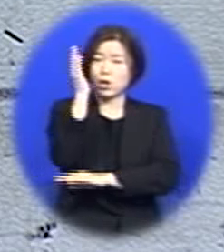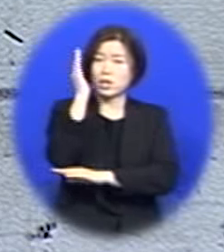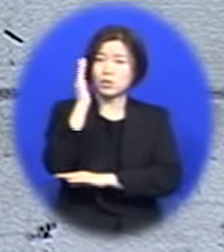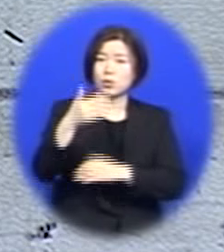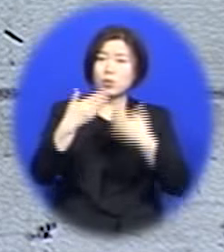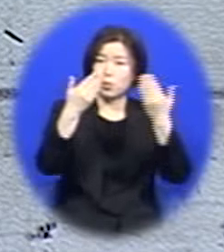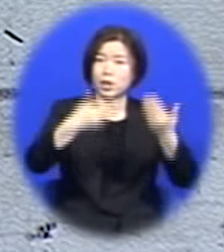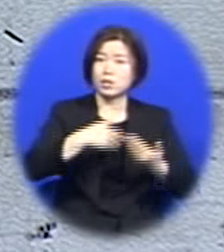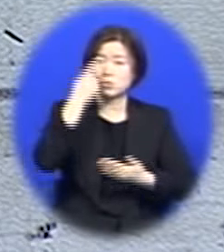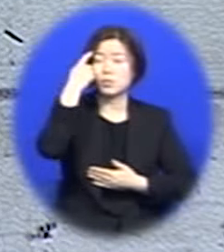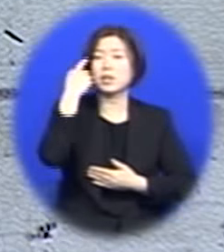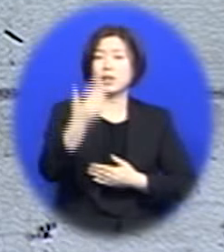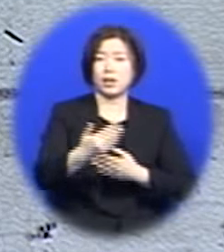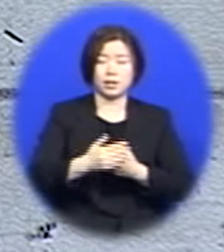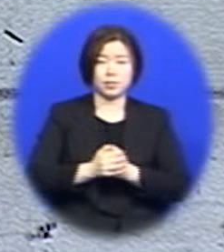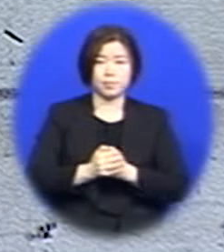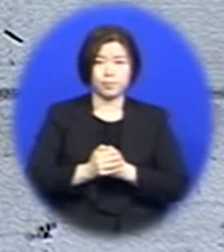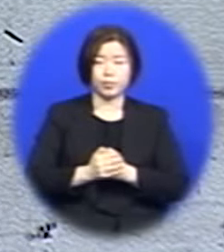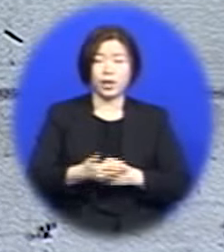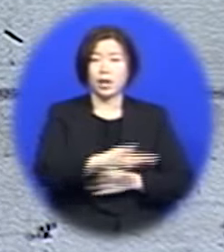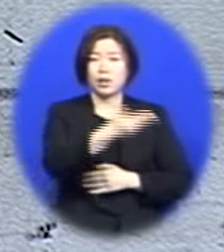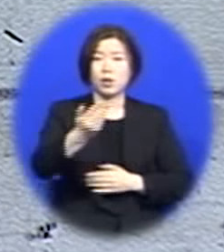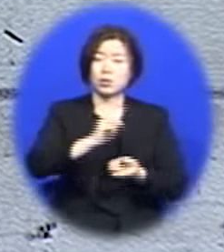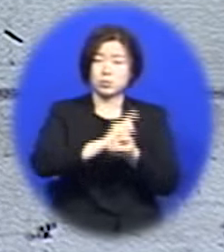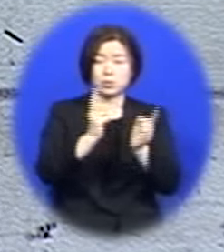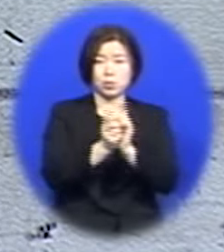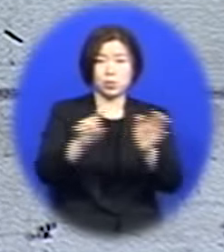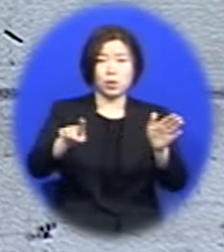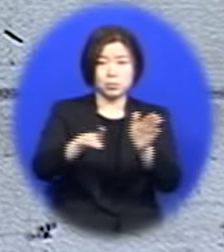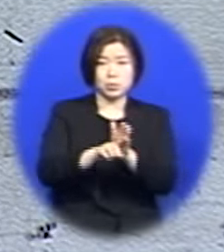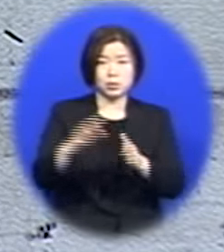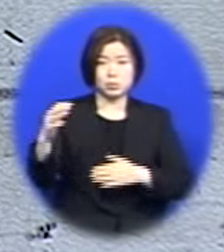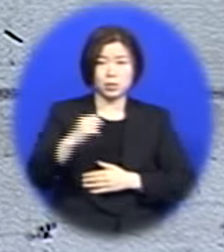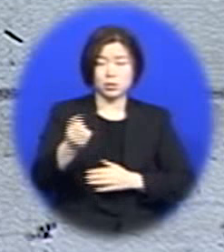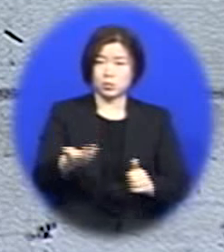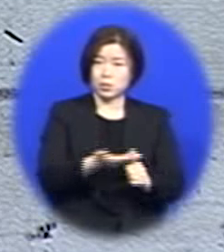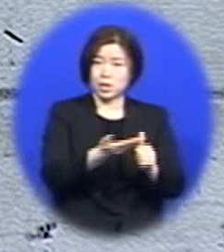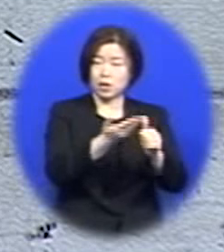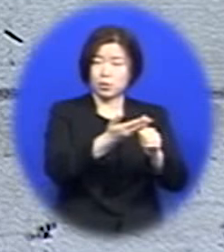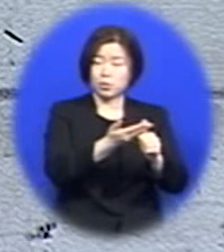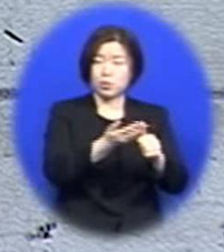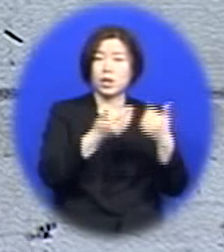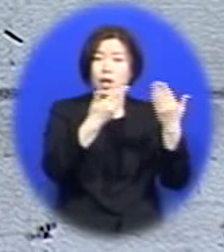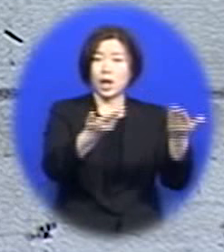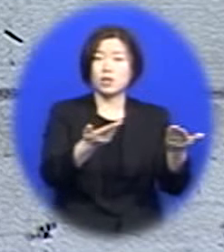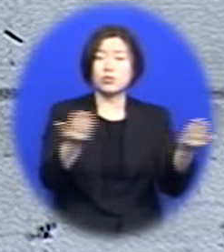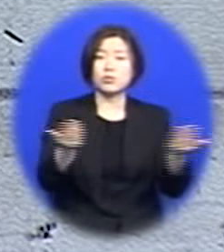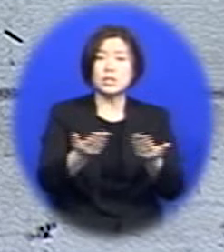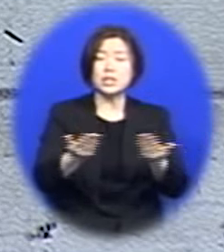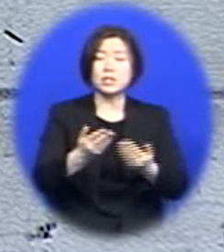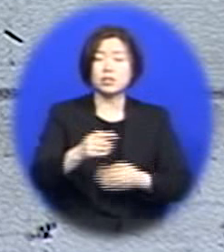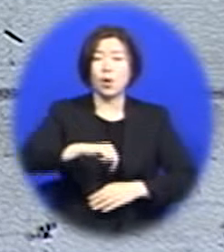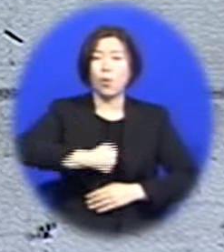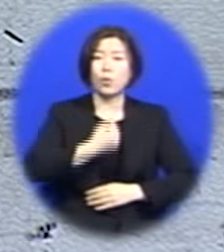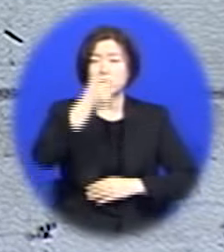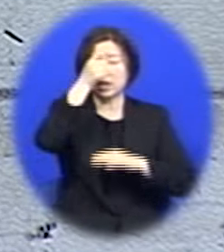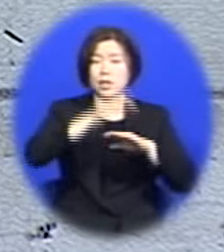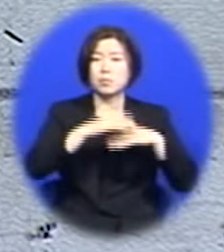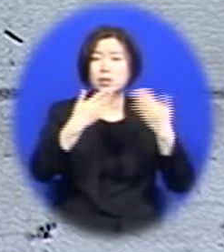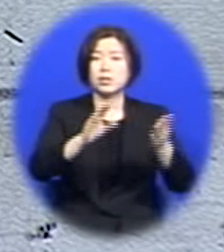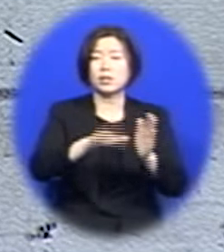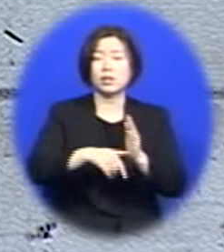설교하나요? 여러분, 서로 믿음으로 양육해 주는 일은 도대체 혼자서 예배 드릴 때 어떻게